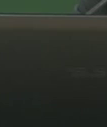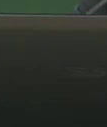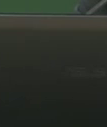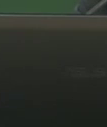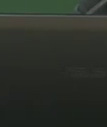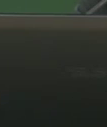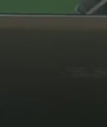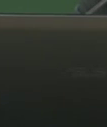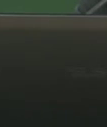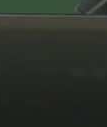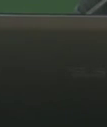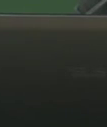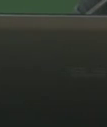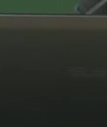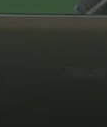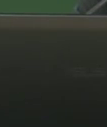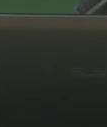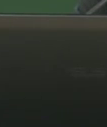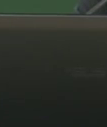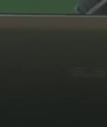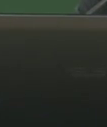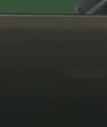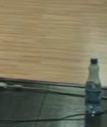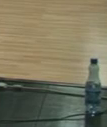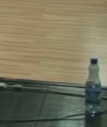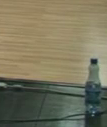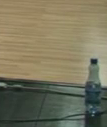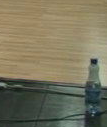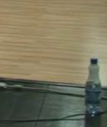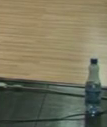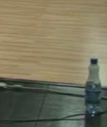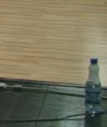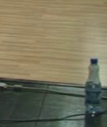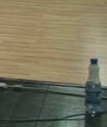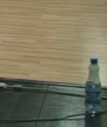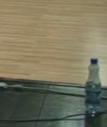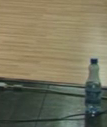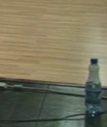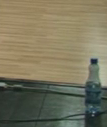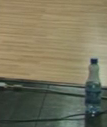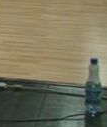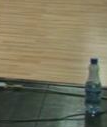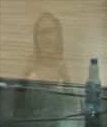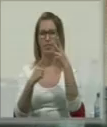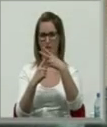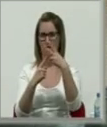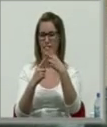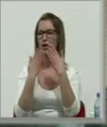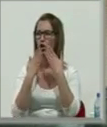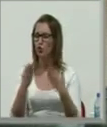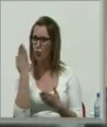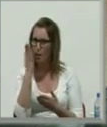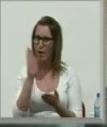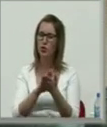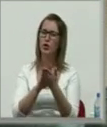to, aby nasze sesje od dzisiaj mogły oglądać również osoby niesłyszące. Dziękuję bardzo i jeszcze